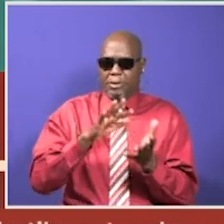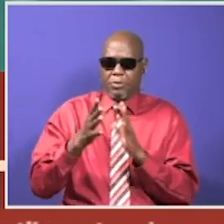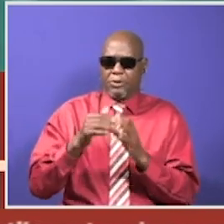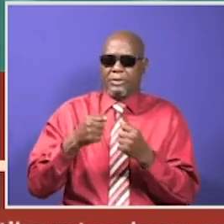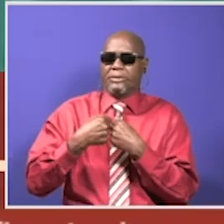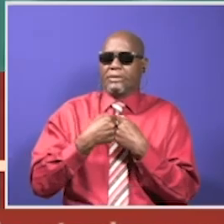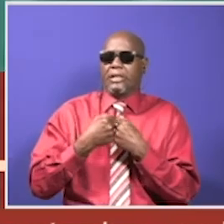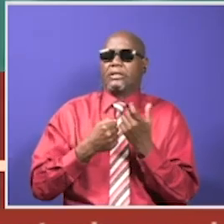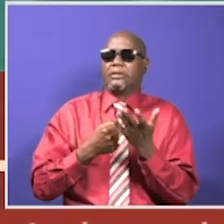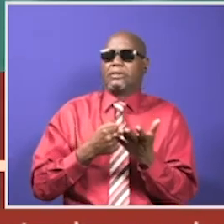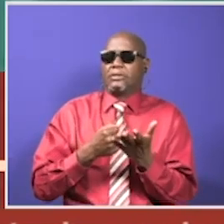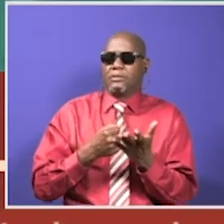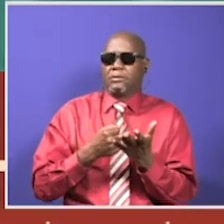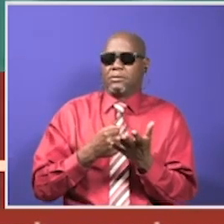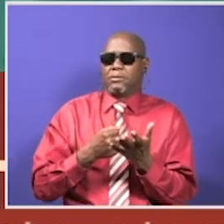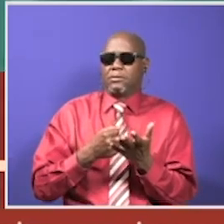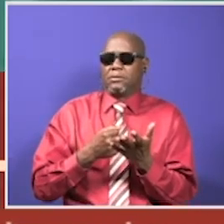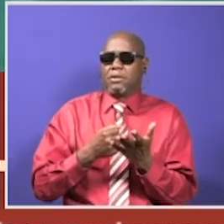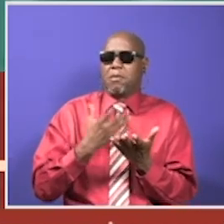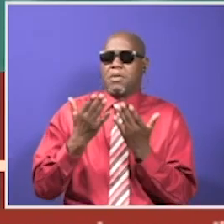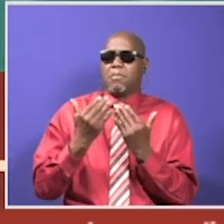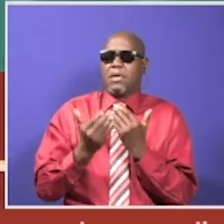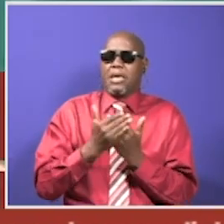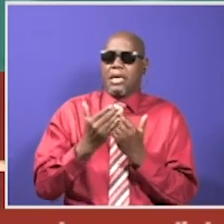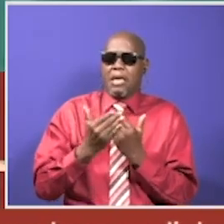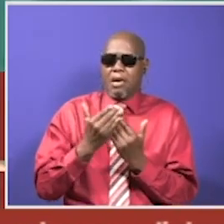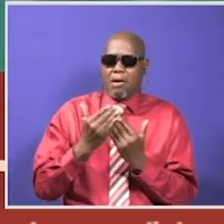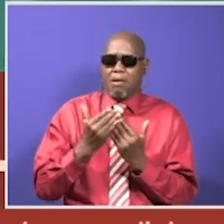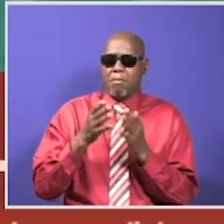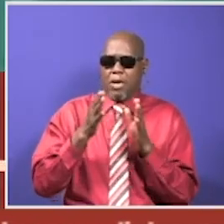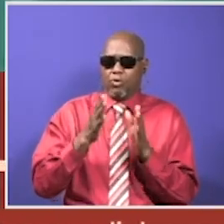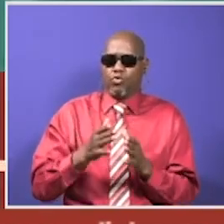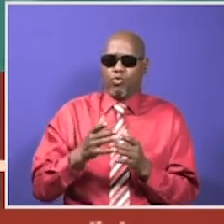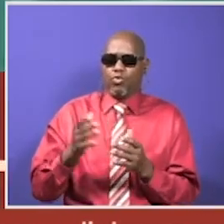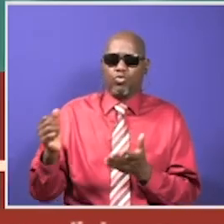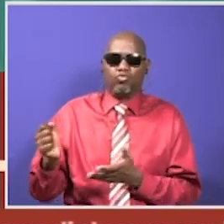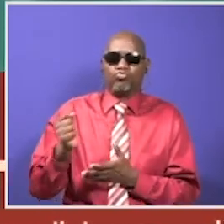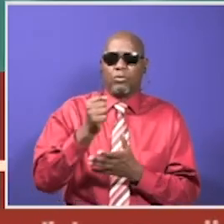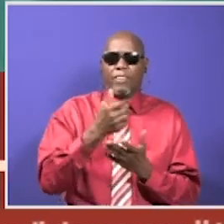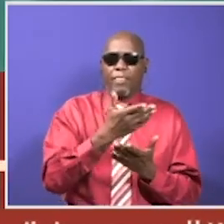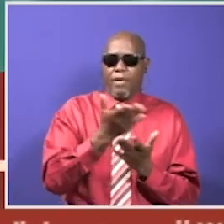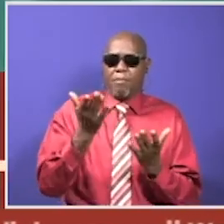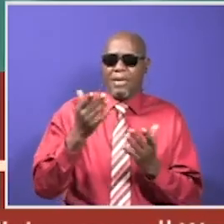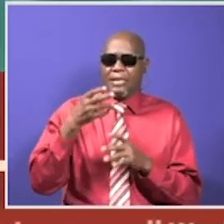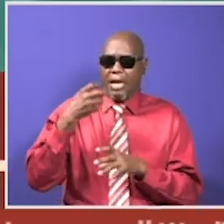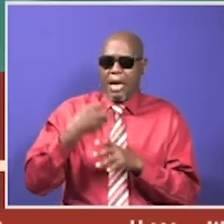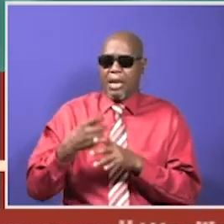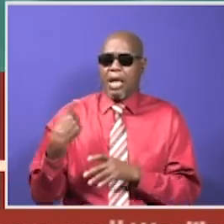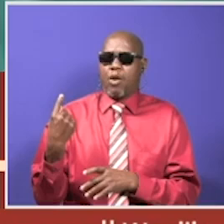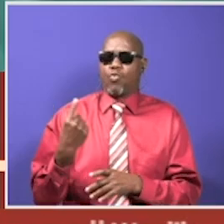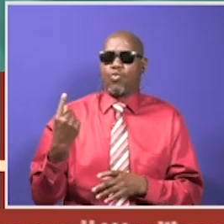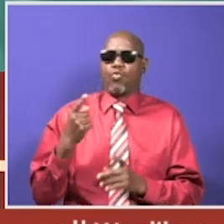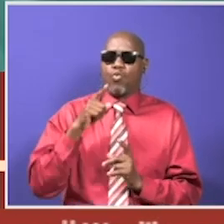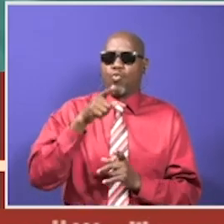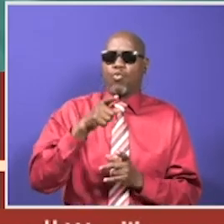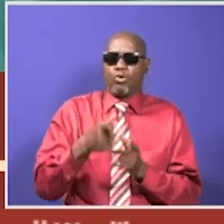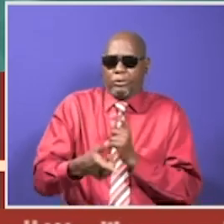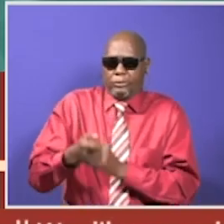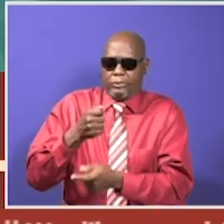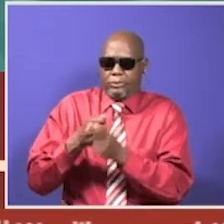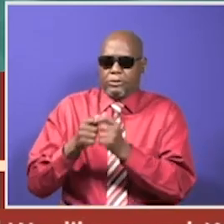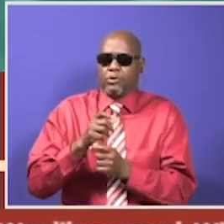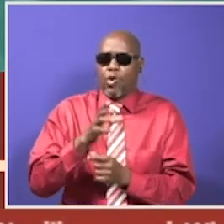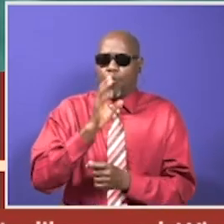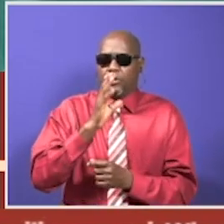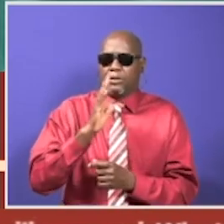challenging unless you have caretakers to take them. Then it's so difficult for them to go alone and draw water for their use.